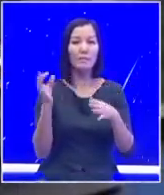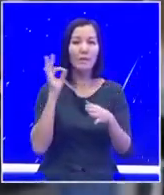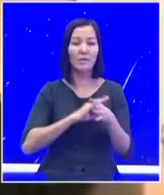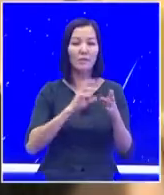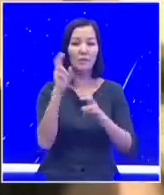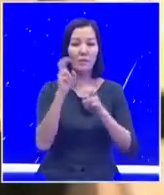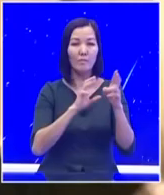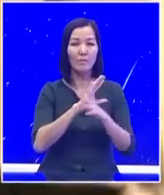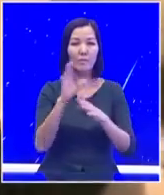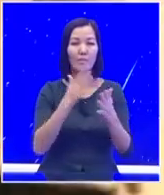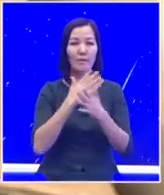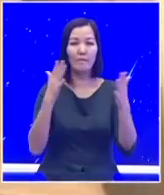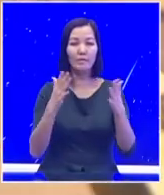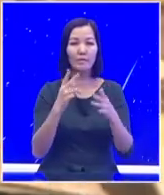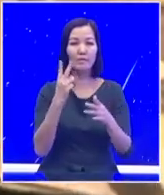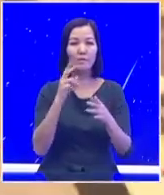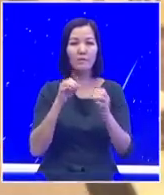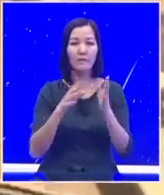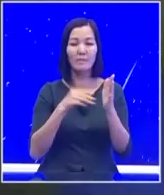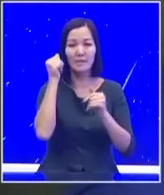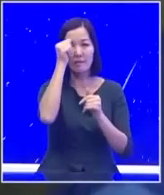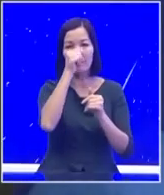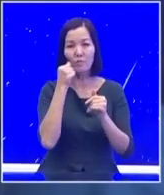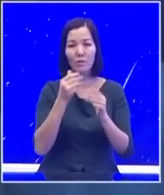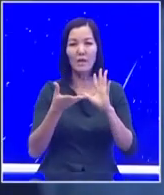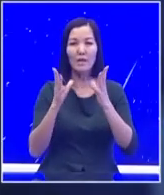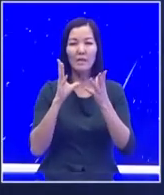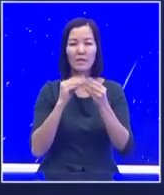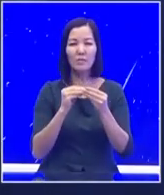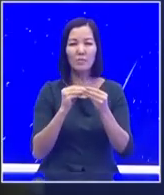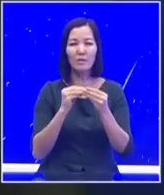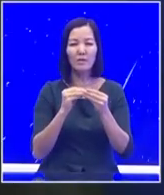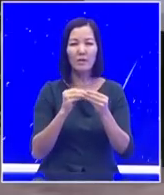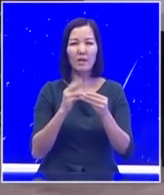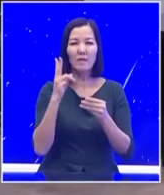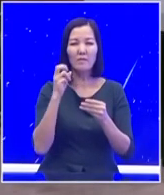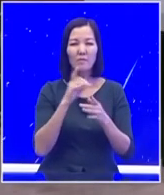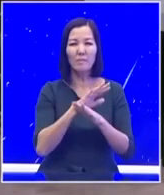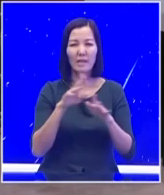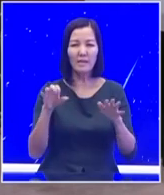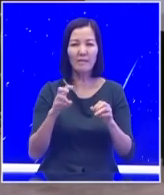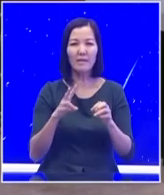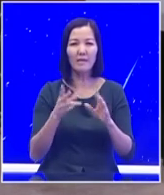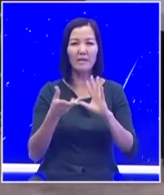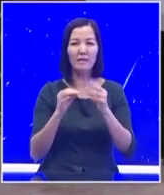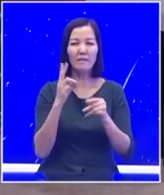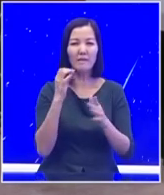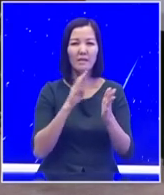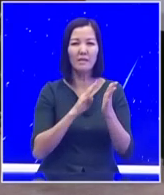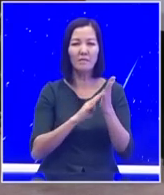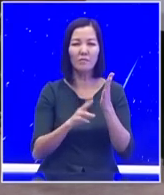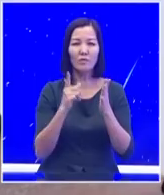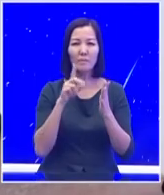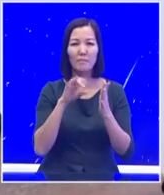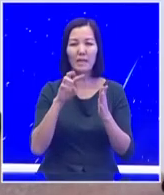производства, которая превысила показатель 2018 года на 47 миллиардов тенге и составила 292 миллиарда.